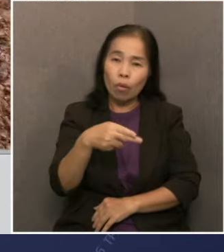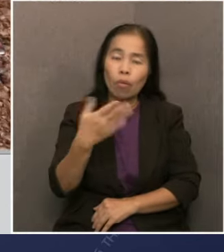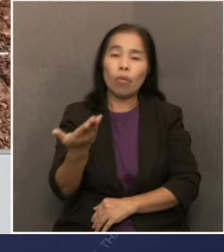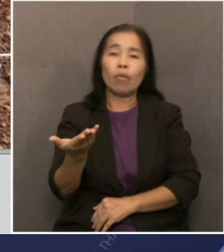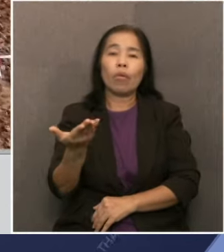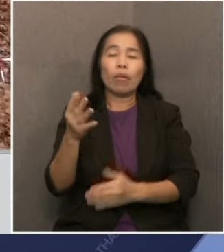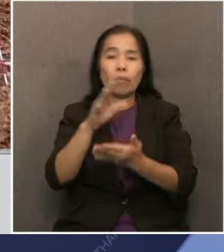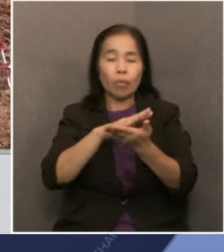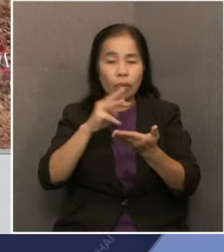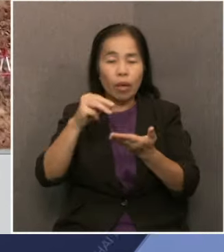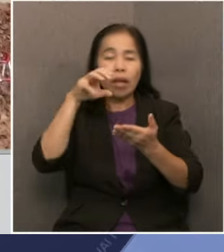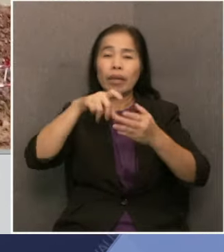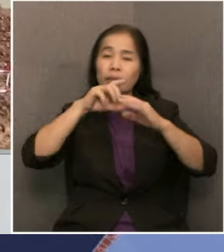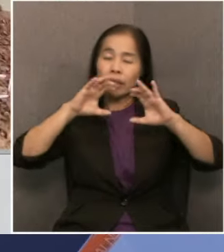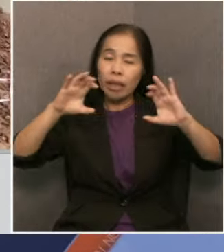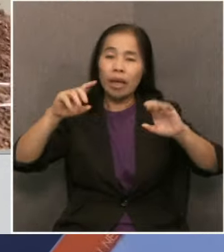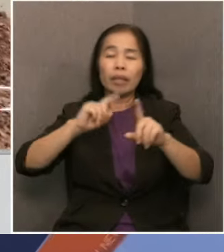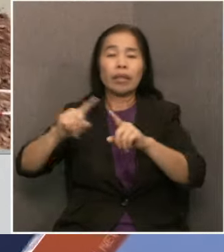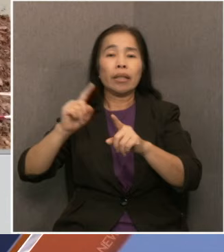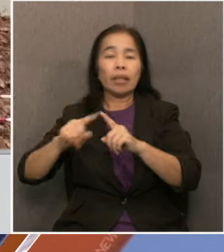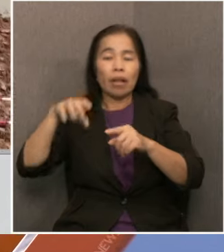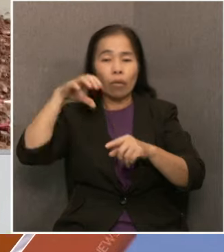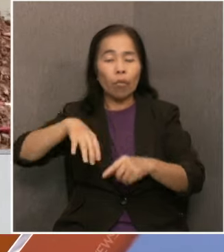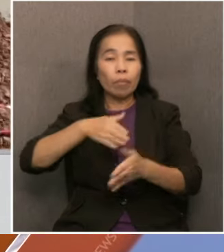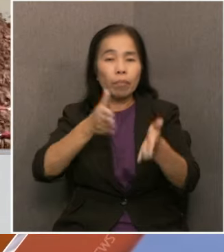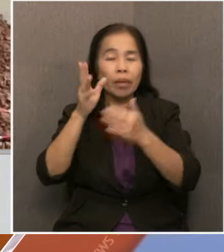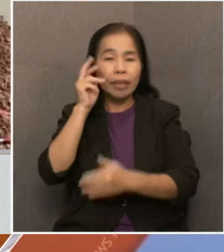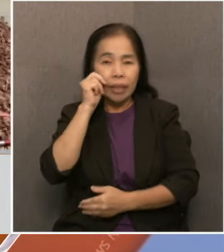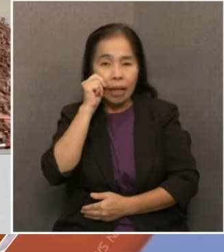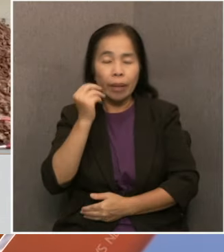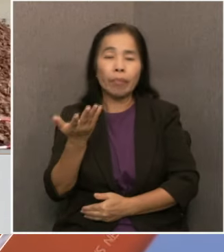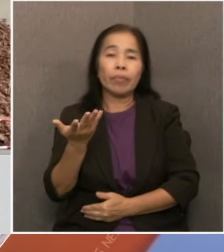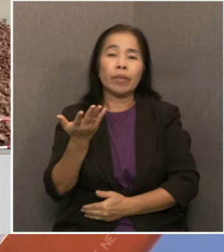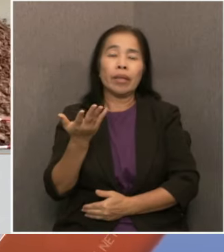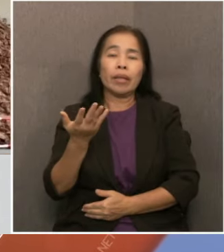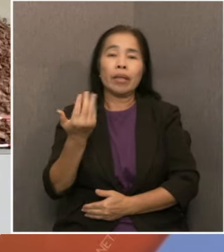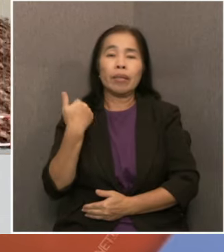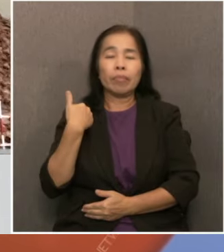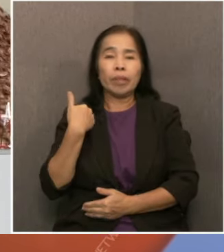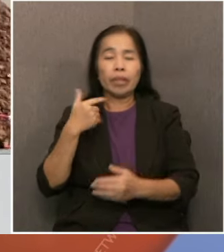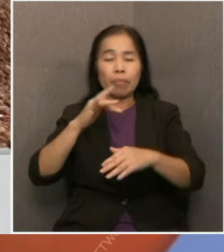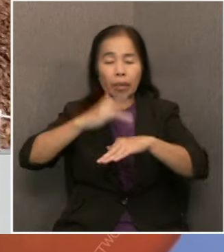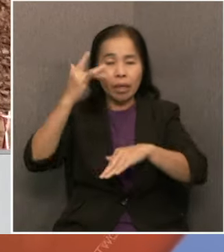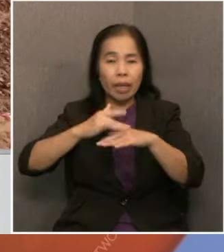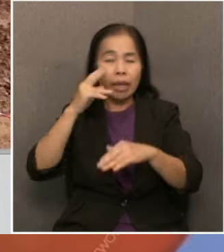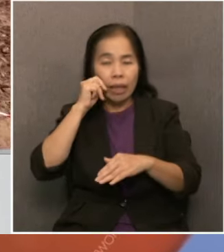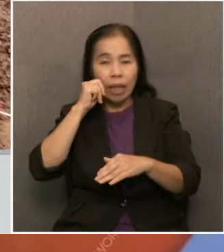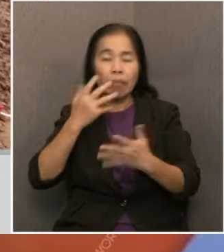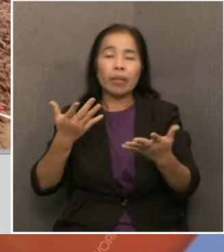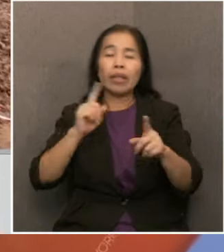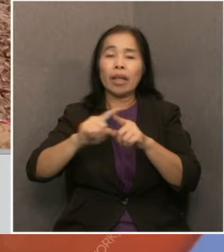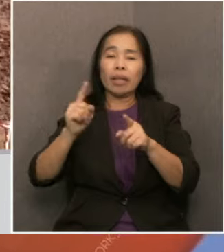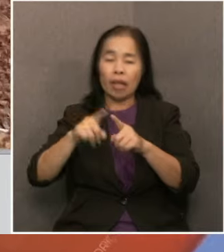หน้วยราricesการที่อยู่ในจัหวด Dun Actsภาท็์ สับปจงหวัด ไกเทฎไ